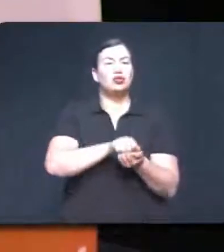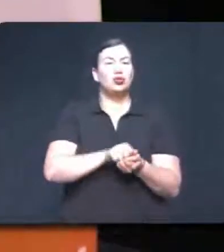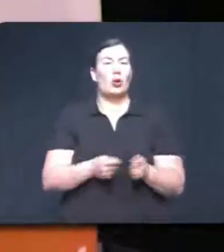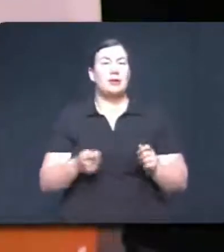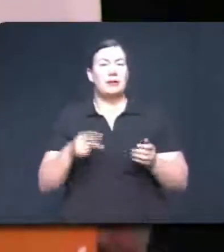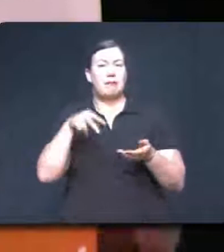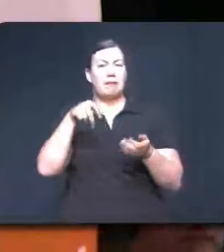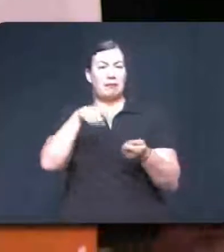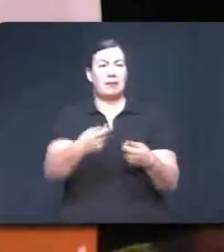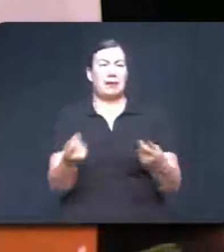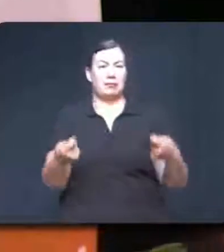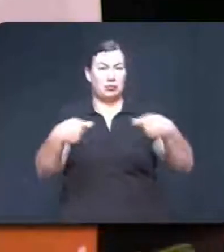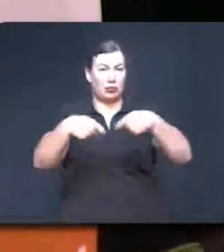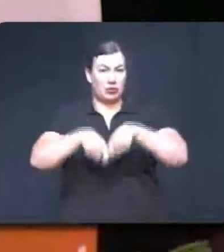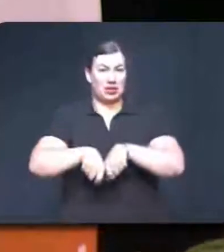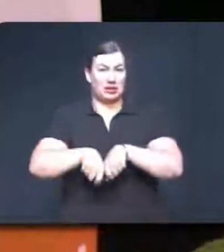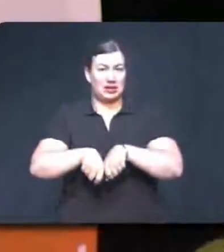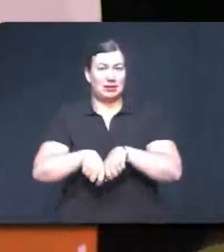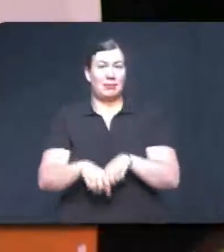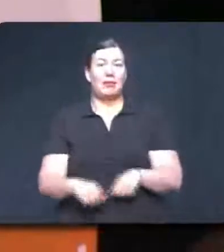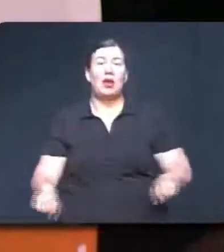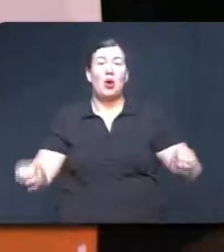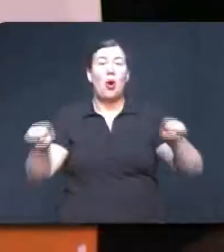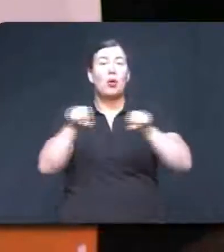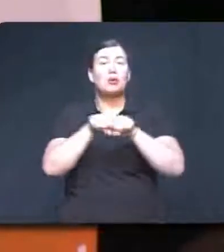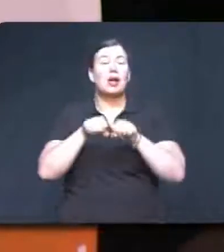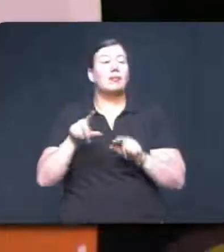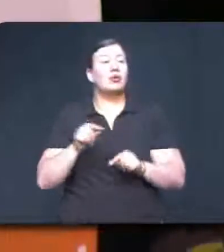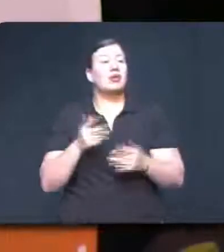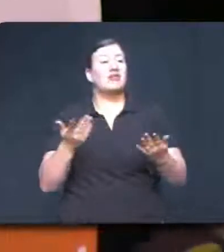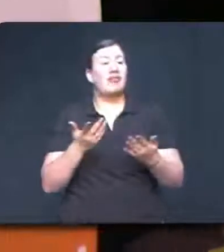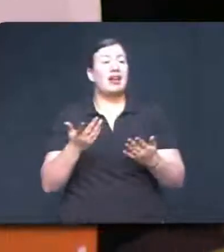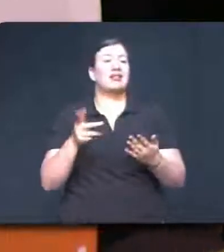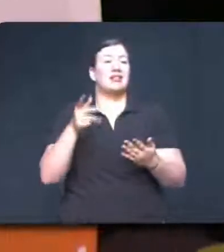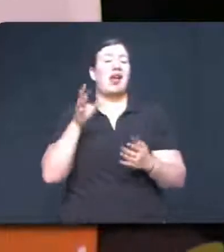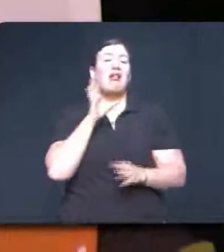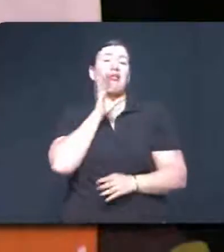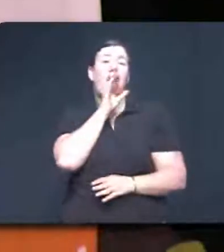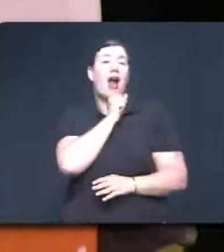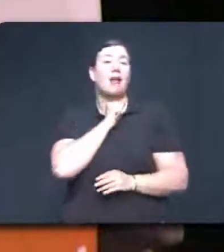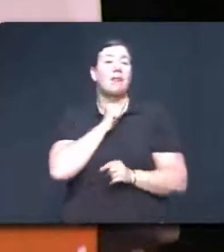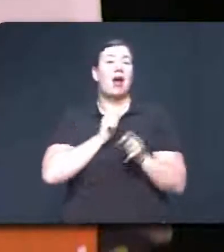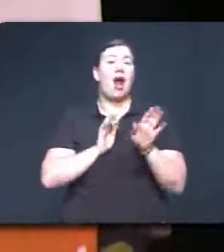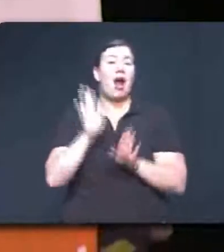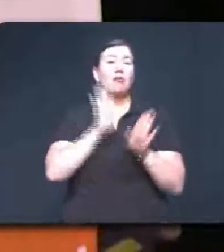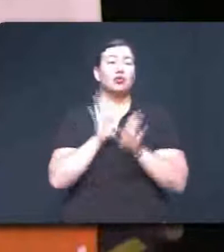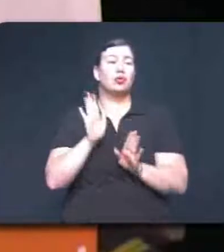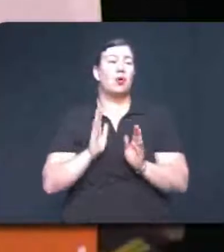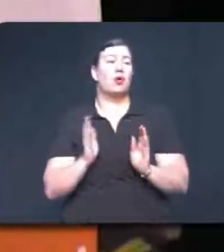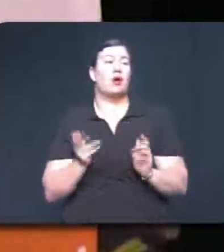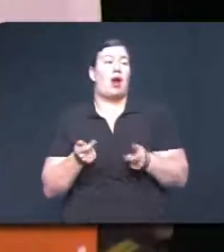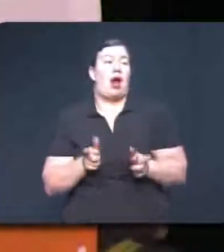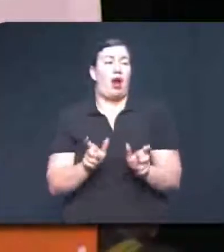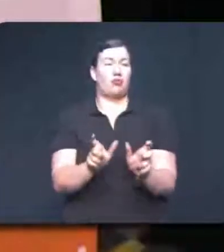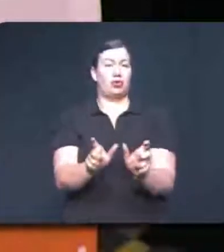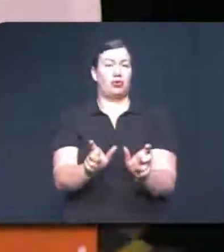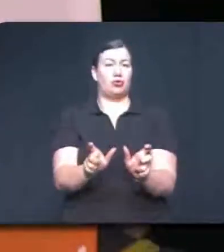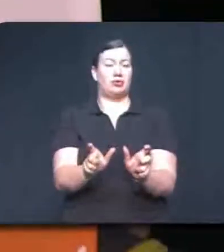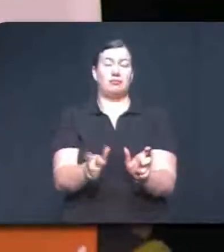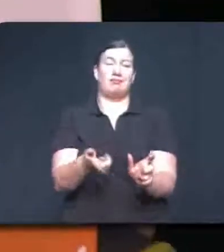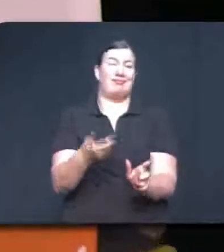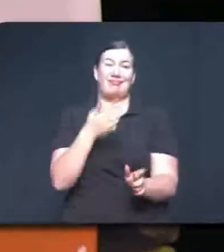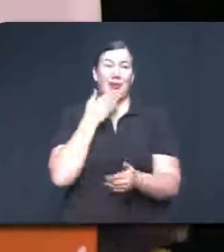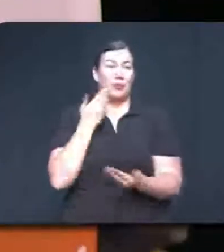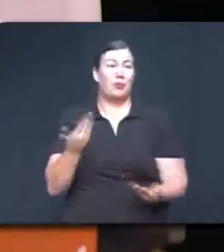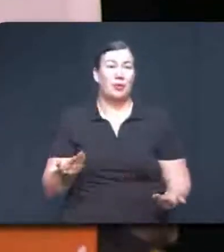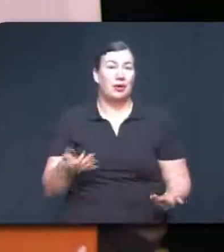heißt dabei dass wir geheime Abstimmungen ausschließen denn das geht nicht ähm für sowas gibt's aber immer noch den Bundesparteitag